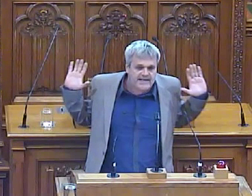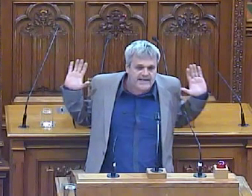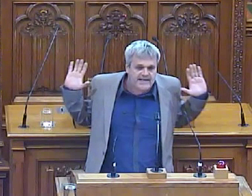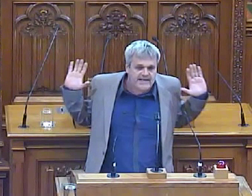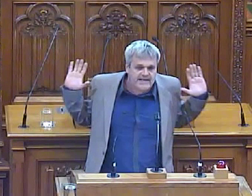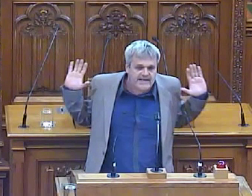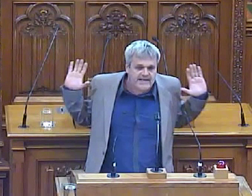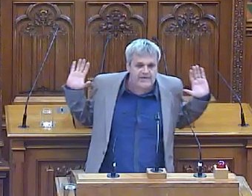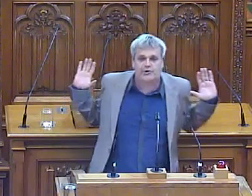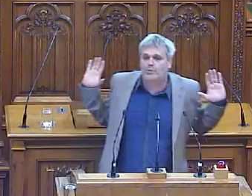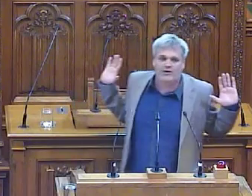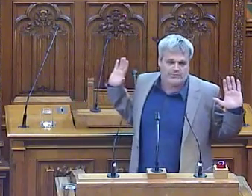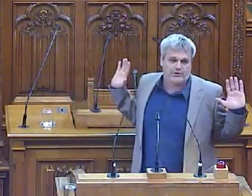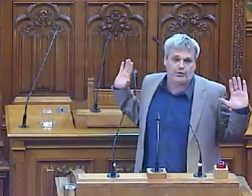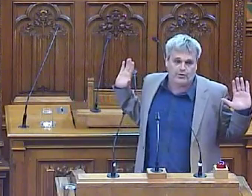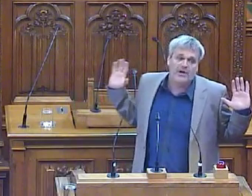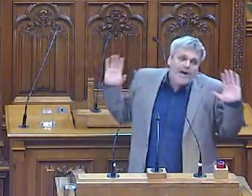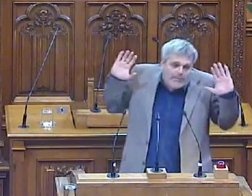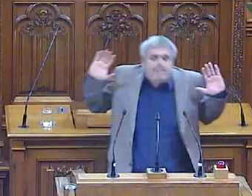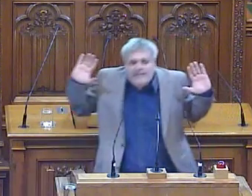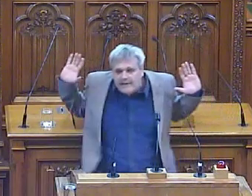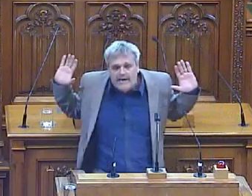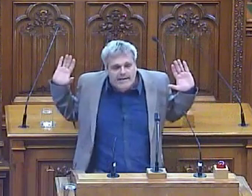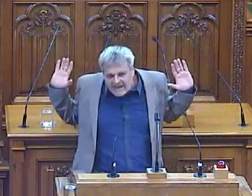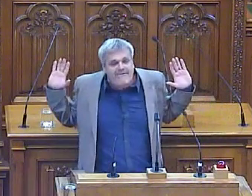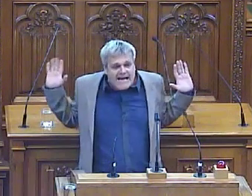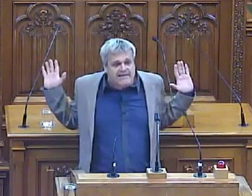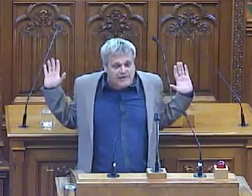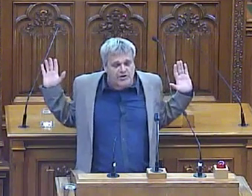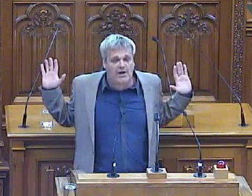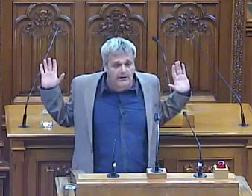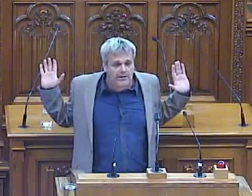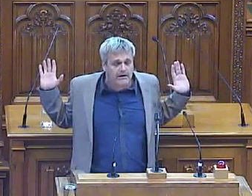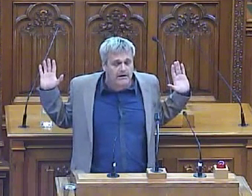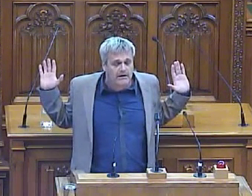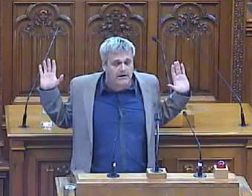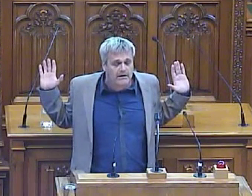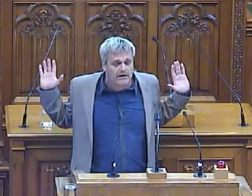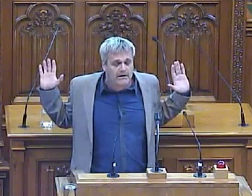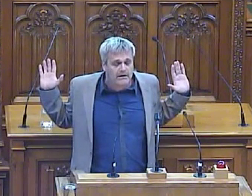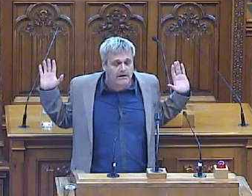und ihm an die Grenze stellt, würde er nicht zögern, abzudrücken. Aber bitte, wer weiß das schon?